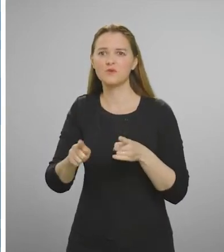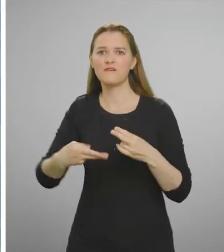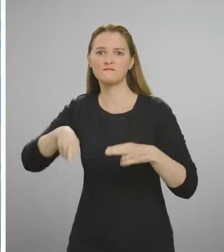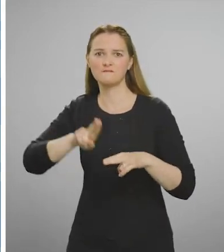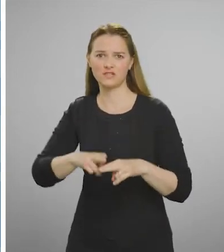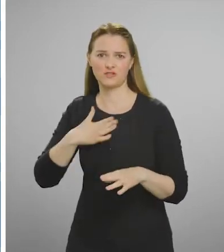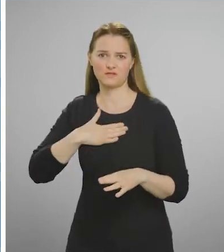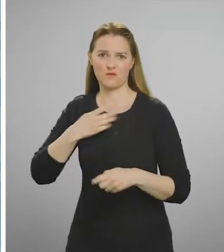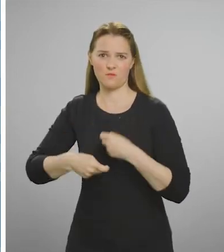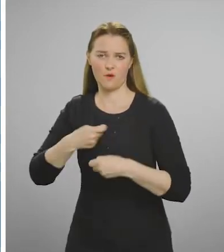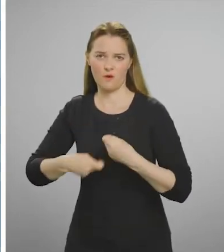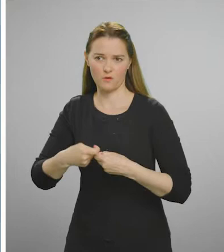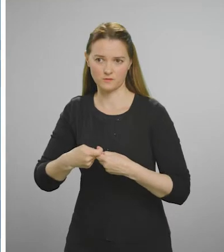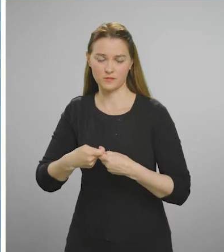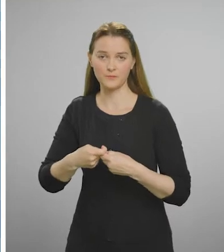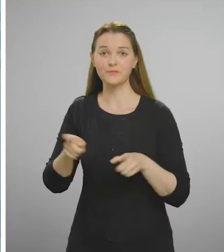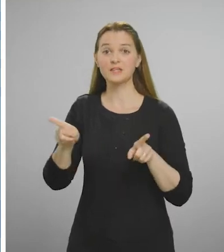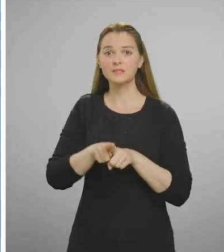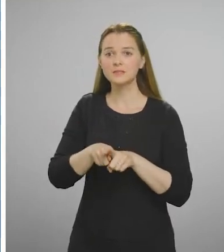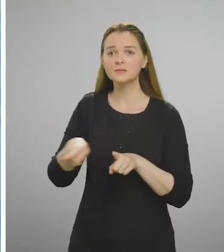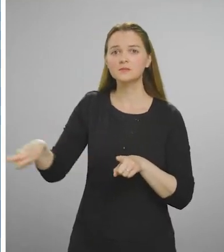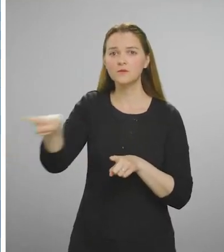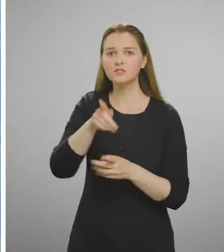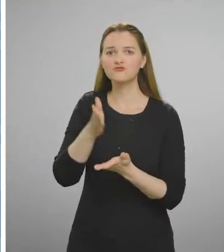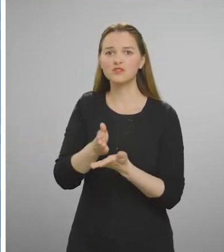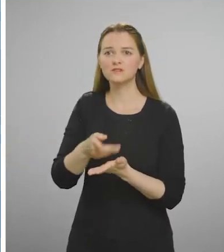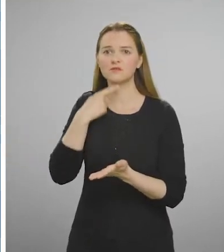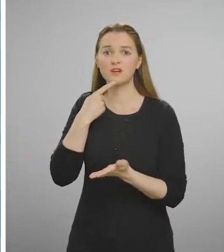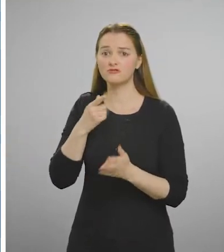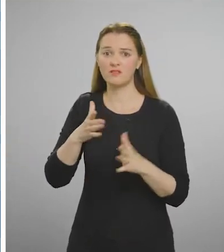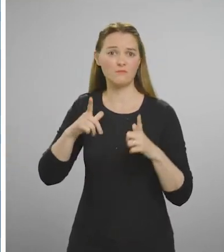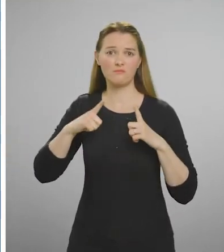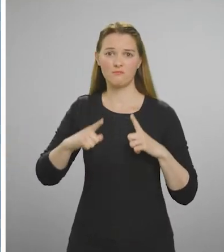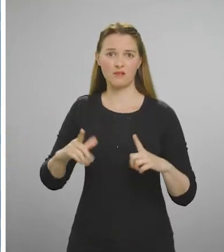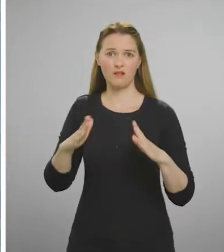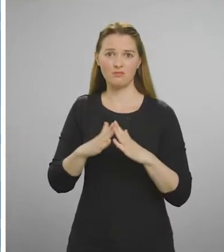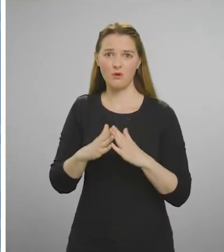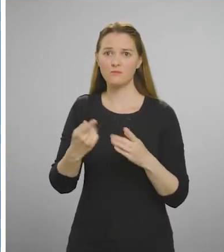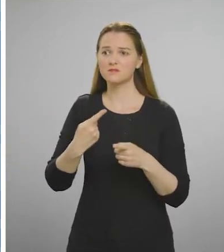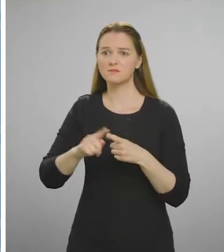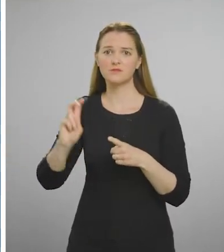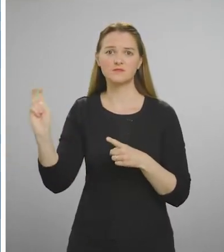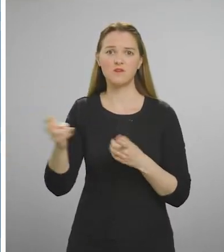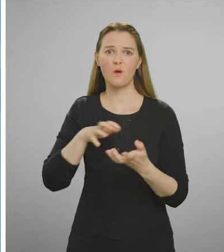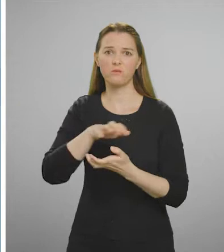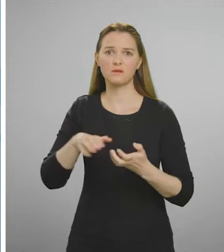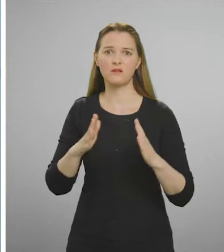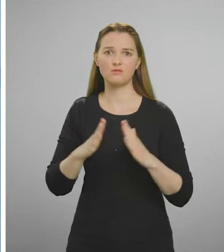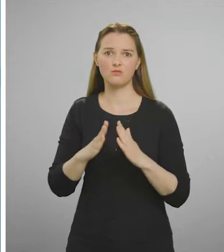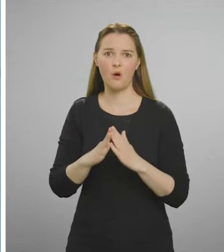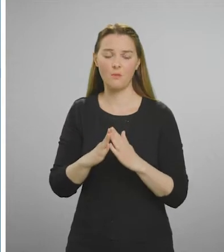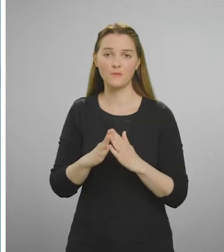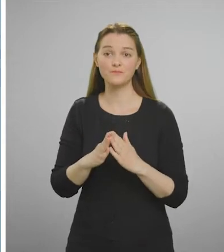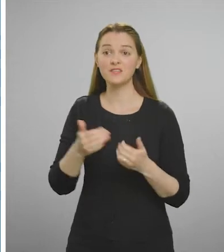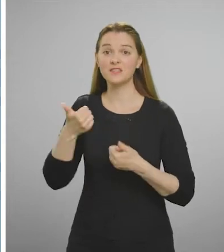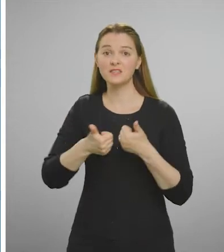angažmana oko vlastitog posla. Osim tog razloga, često su navodili da nisu imali mira za čitanje jer su svi članovi